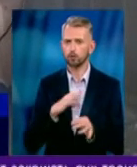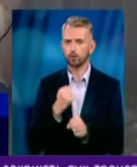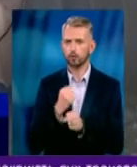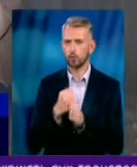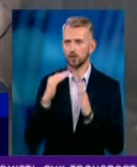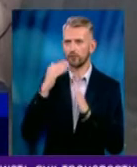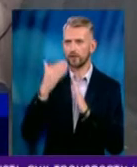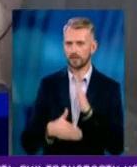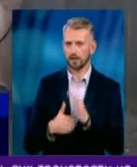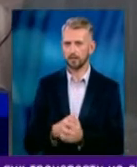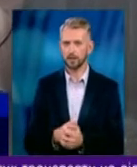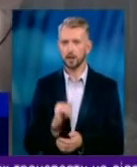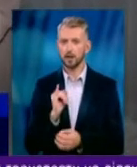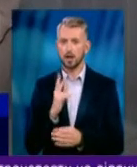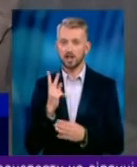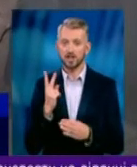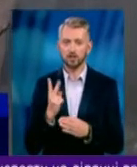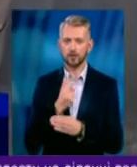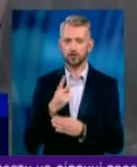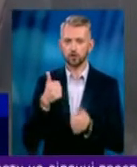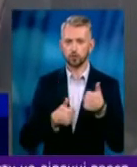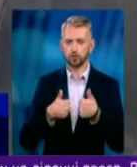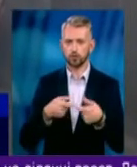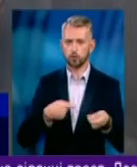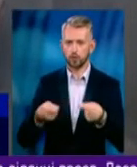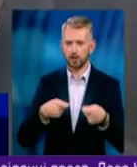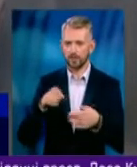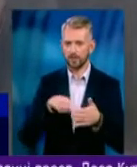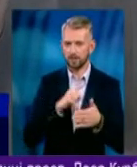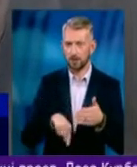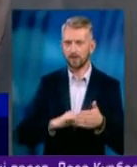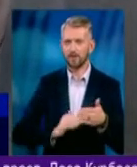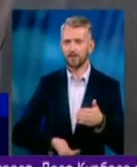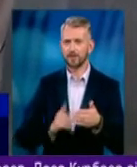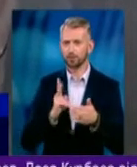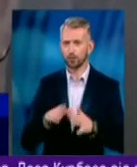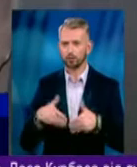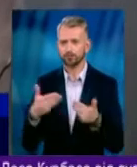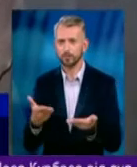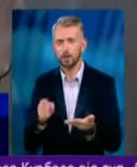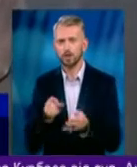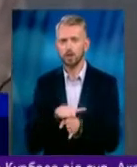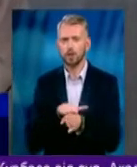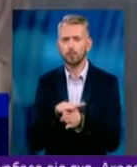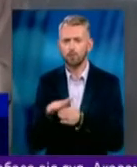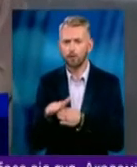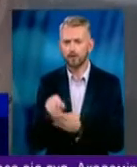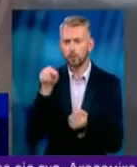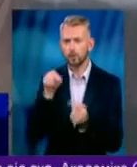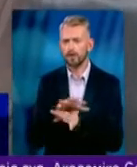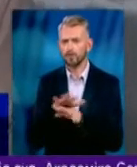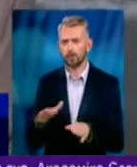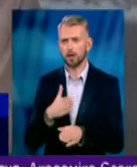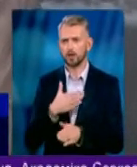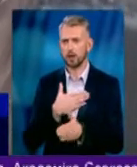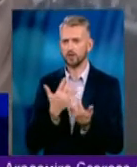зроблений фасад. І двічі торги відмінялись, тому що фірми, які виходили, вони повністю не відповідали